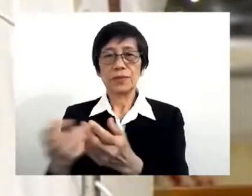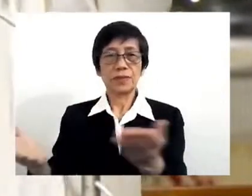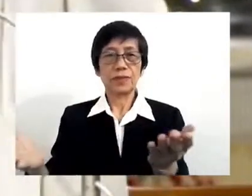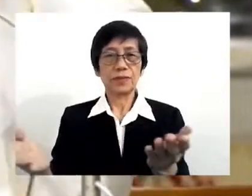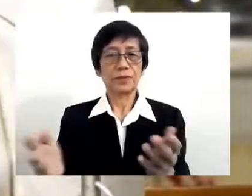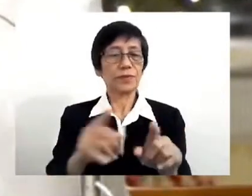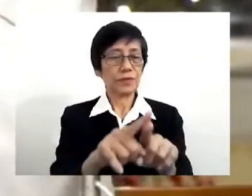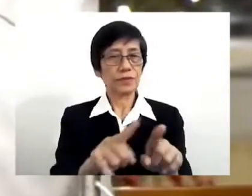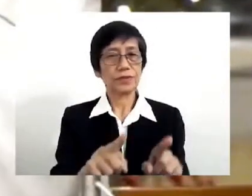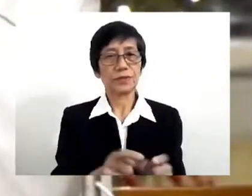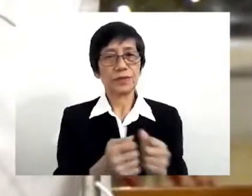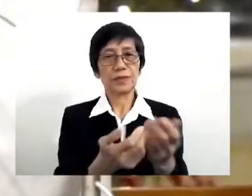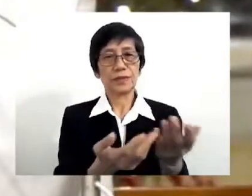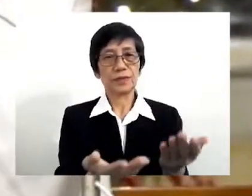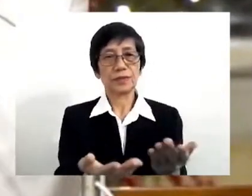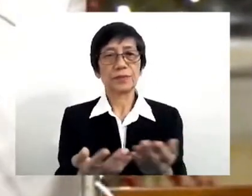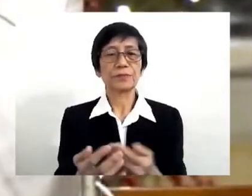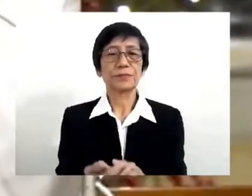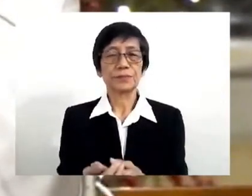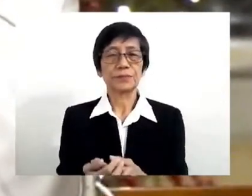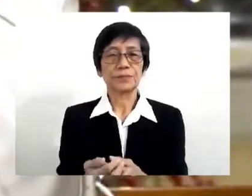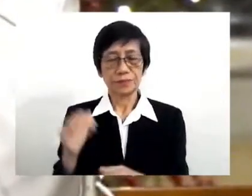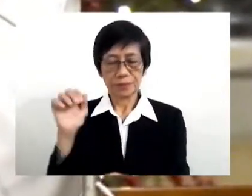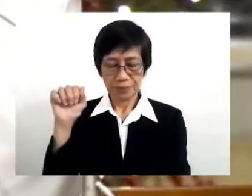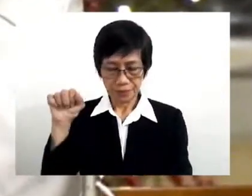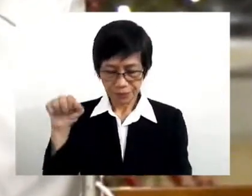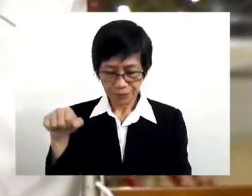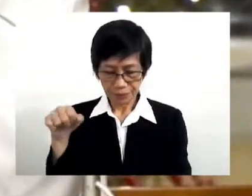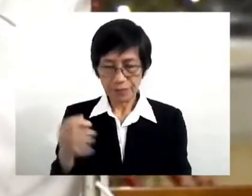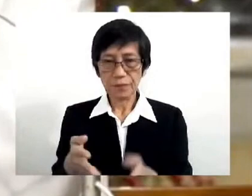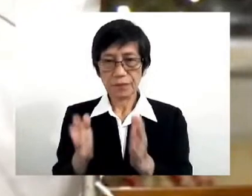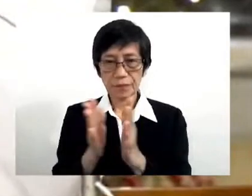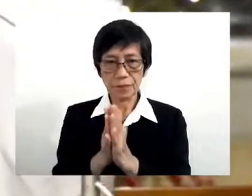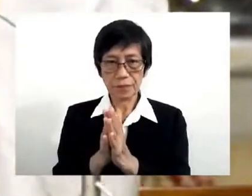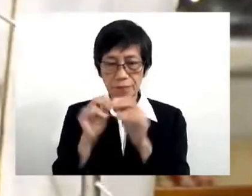rin. Yumuko kayo at hingin ang pagpapala ng Diyos.